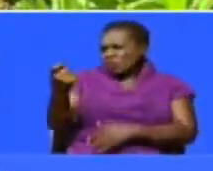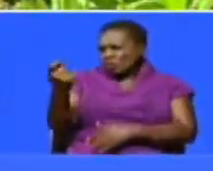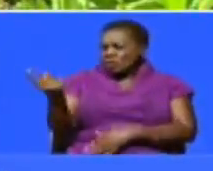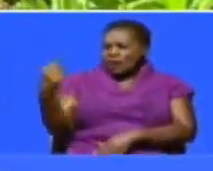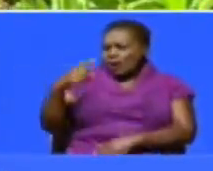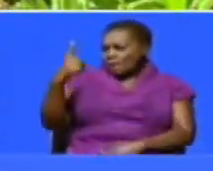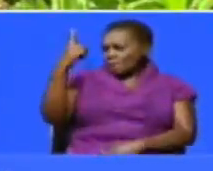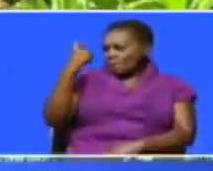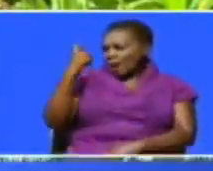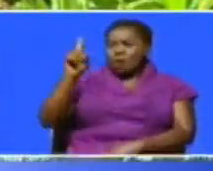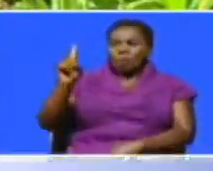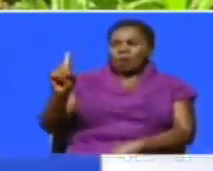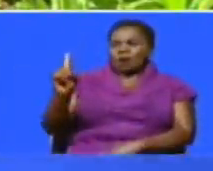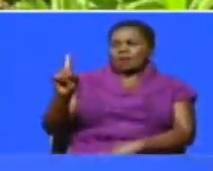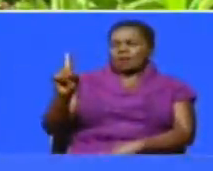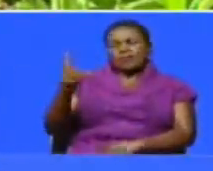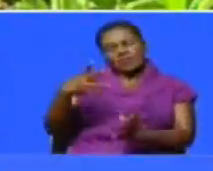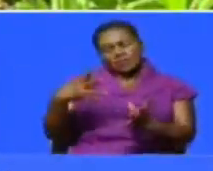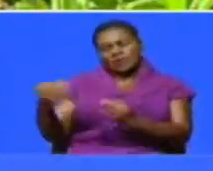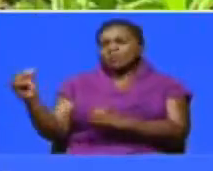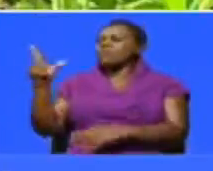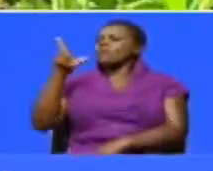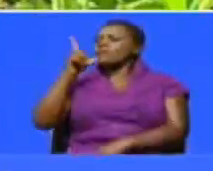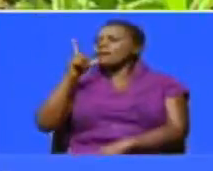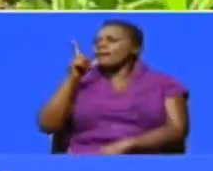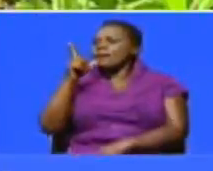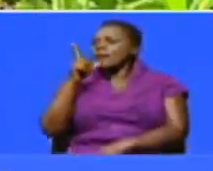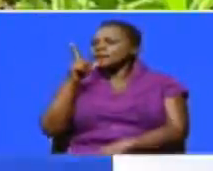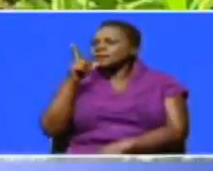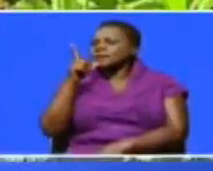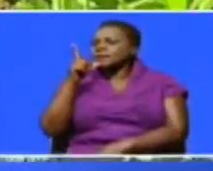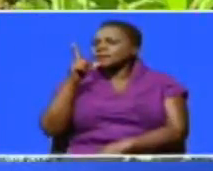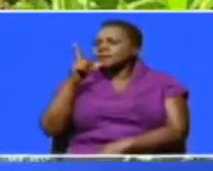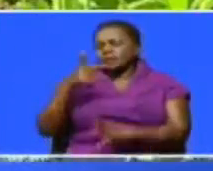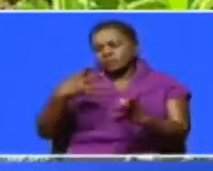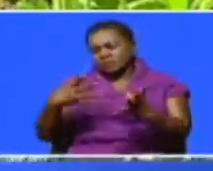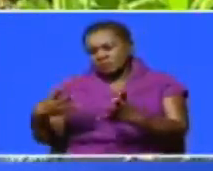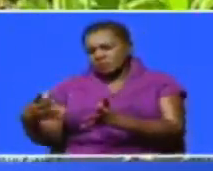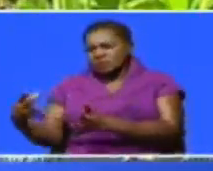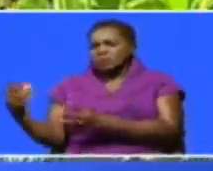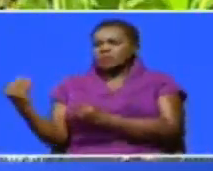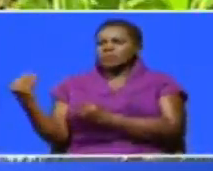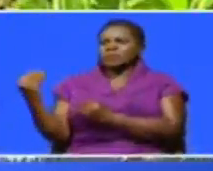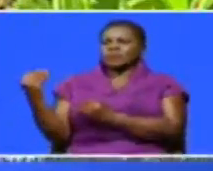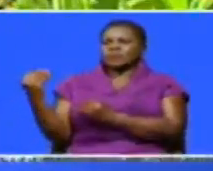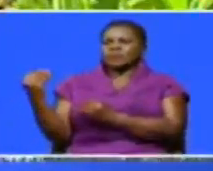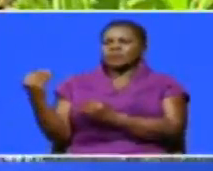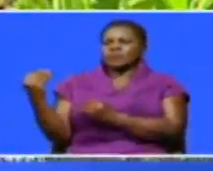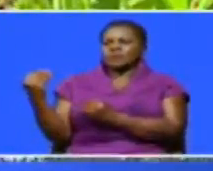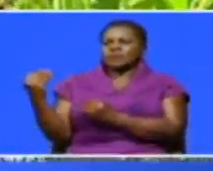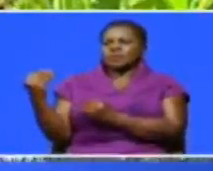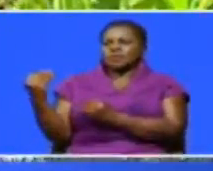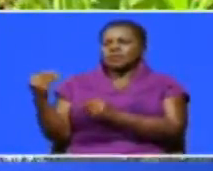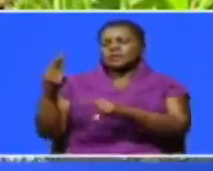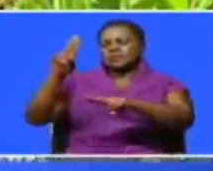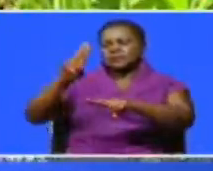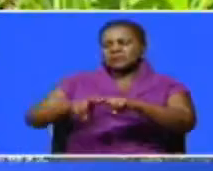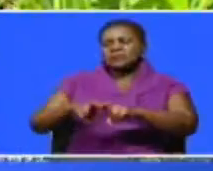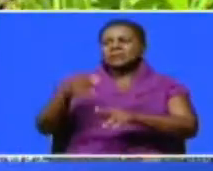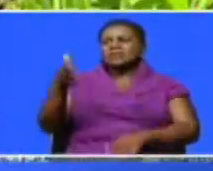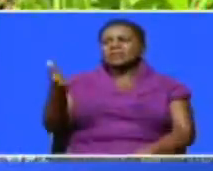come and take me one pic and then we go for lunch. Tukaenda tukakaa kwa hiyo kiti